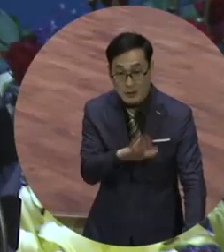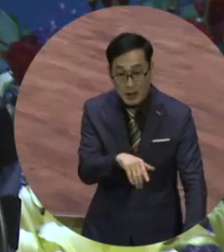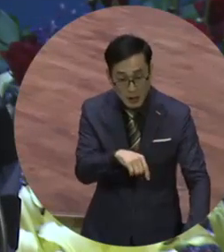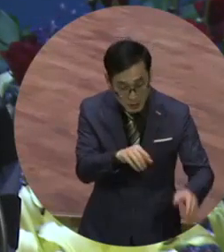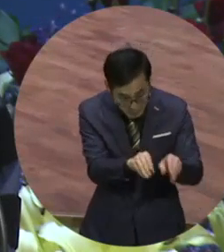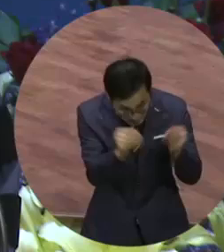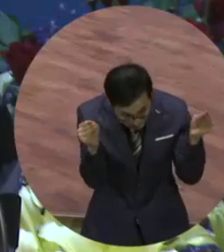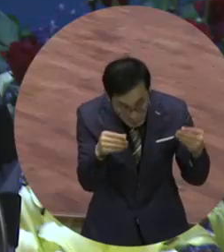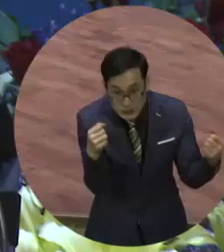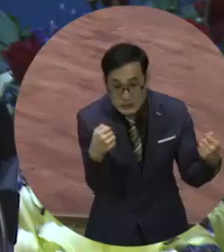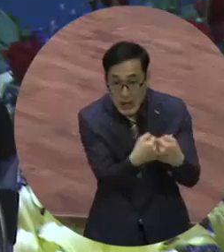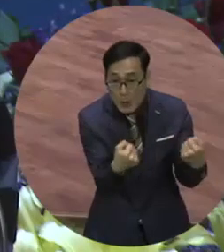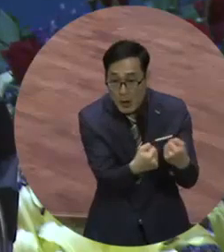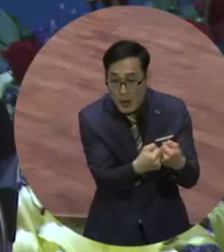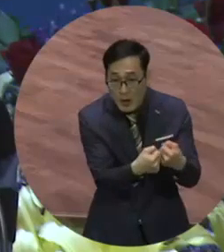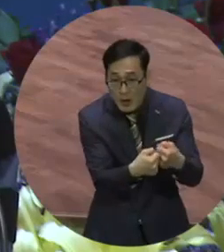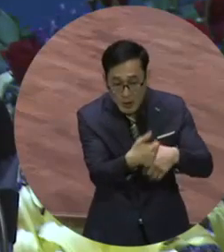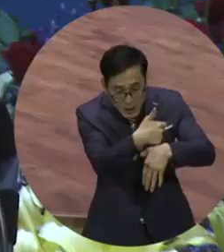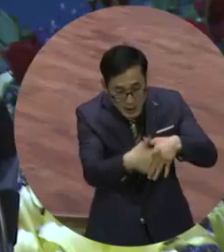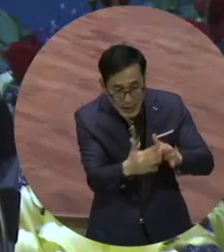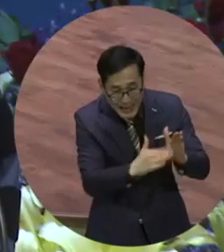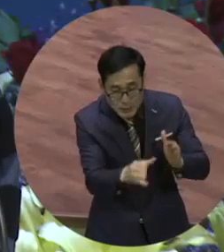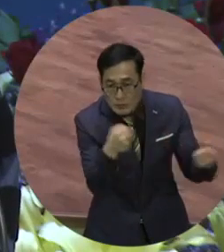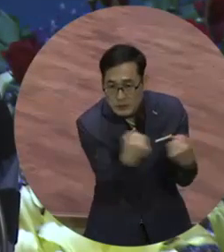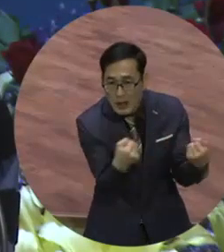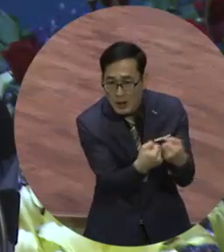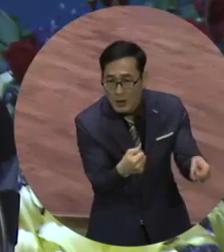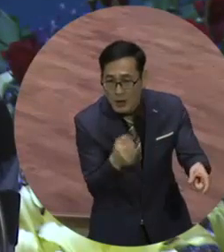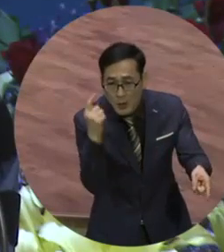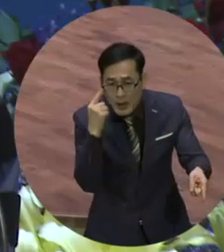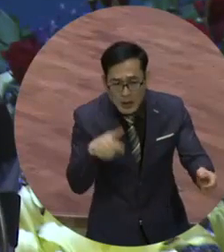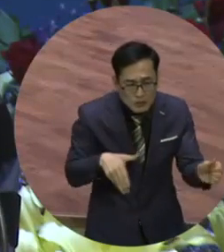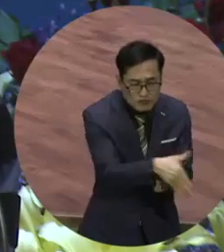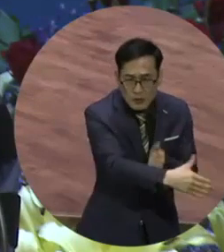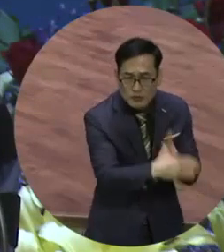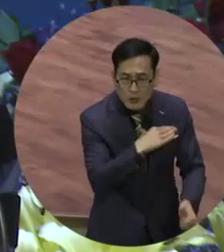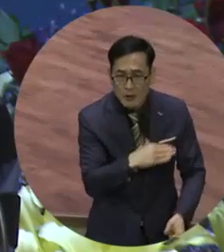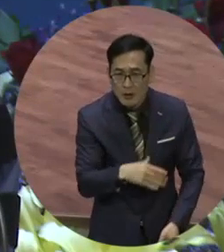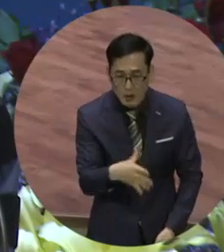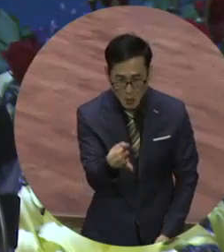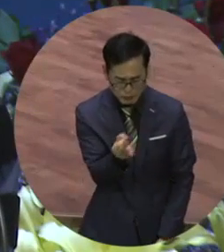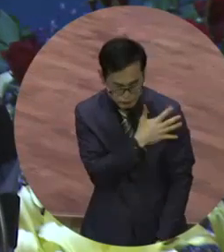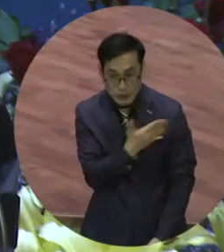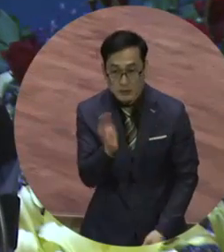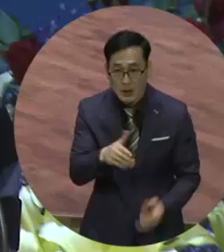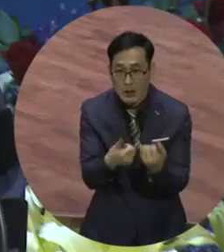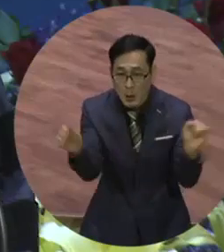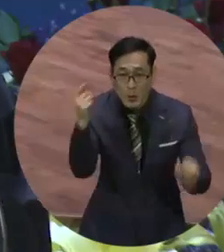돈이 많은데 왜 그렇게 이혼들 합니까?